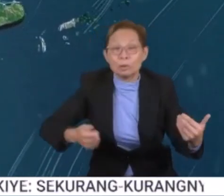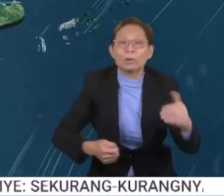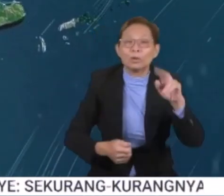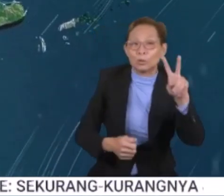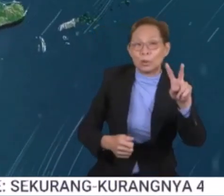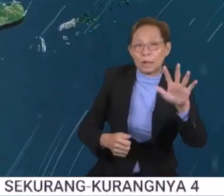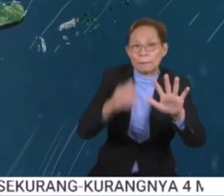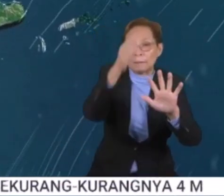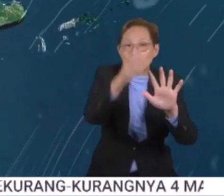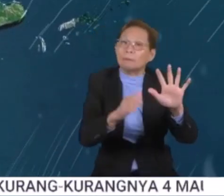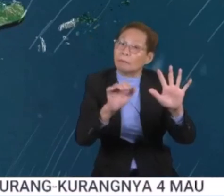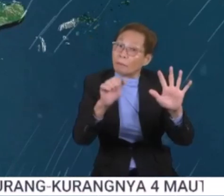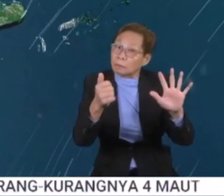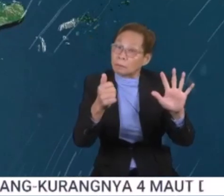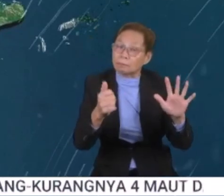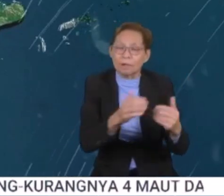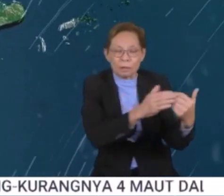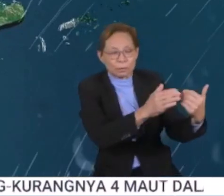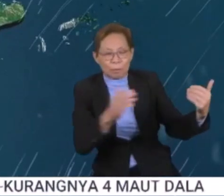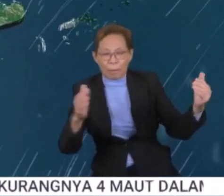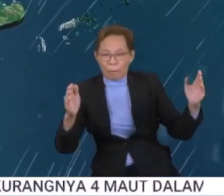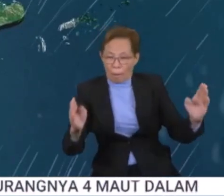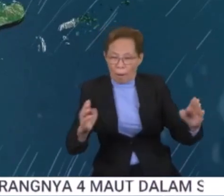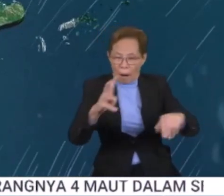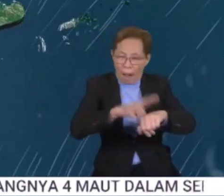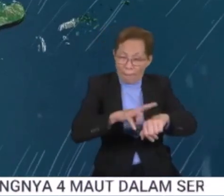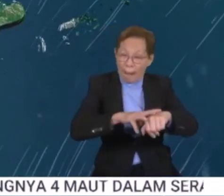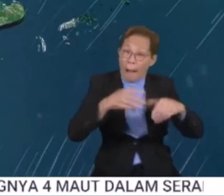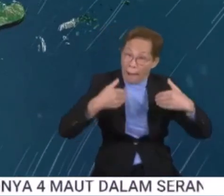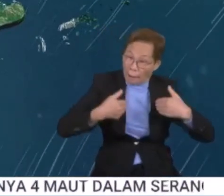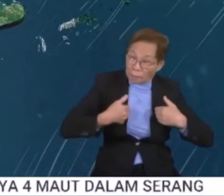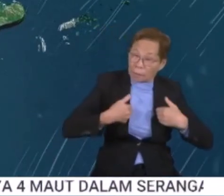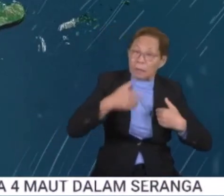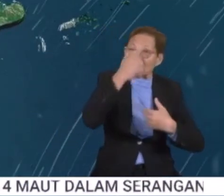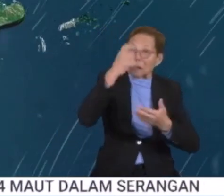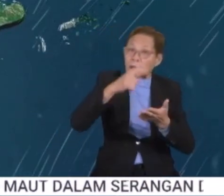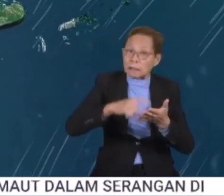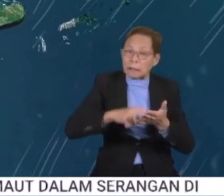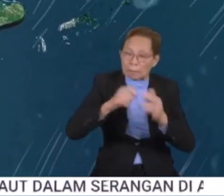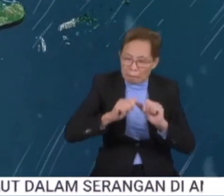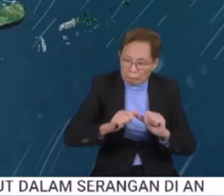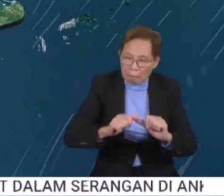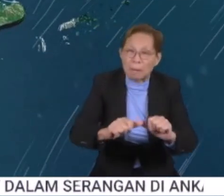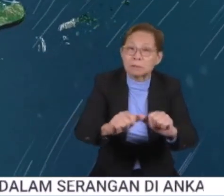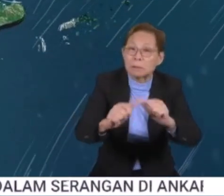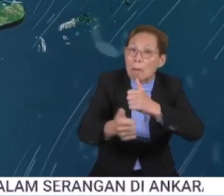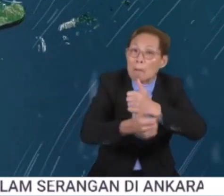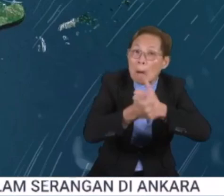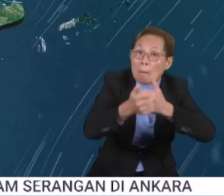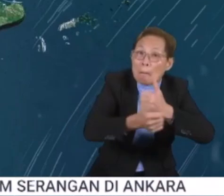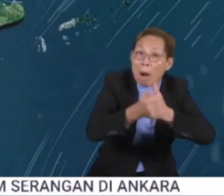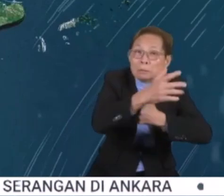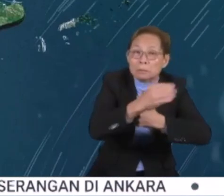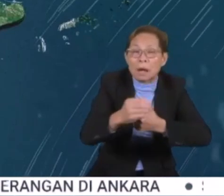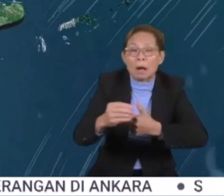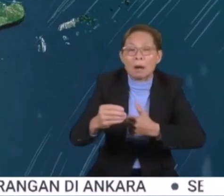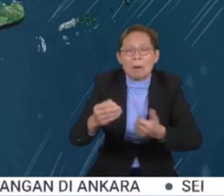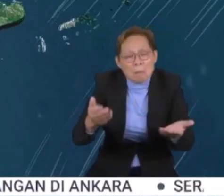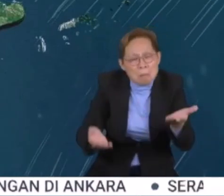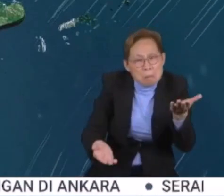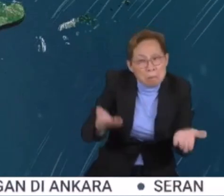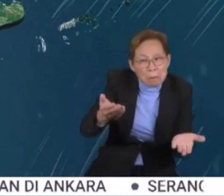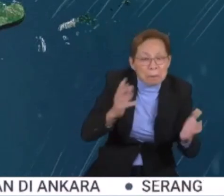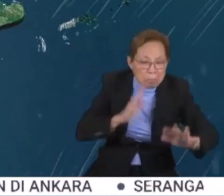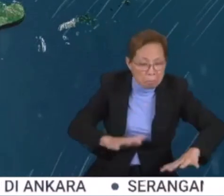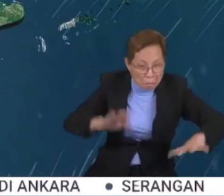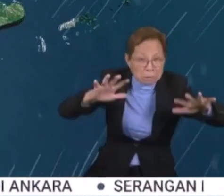iaitu 25 Oktober. Dan sepanjang tempoh amaran berkuat kuasa, keadaan ini masih lagi berbahaya dan kemungkinan banjir